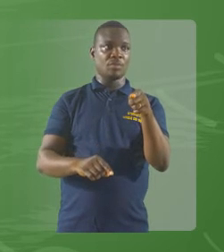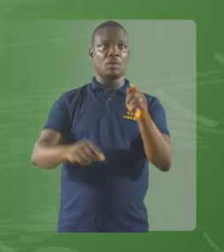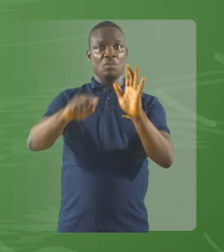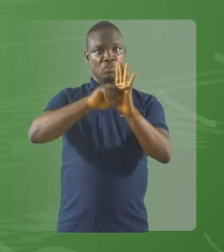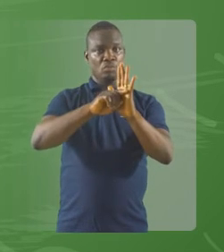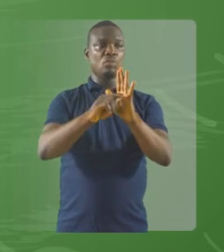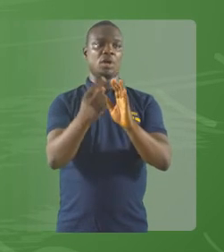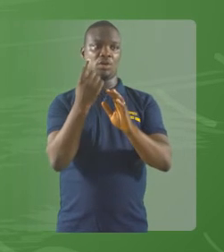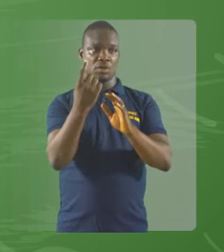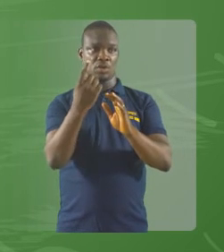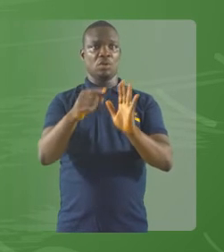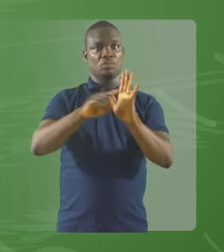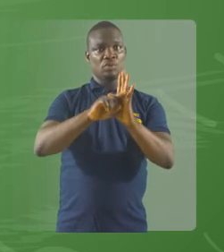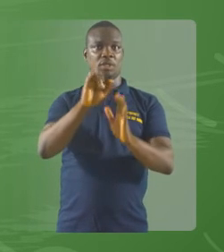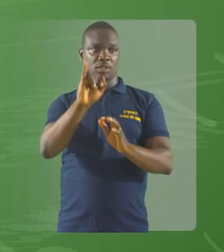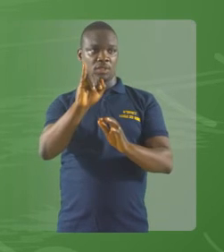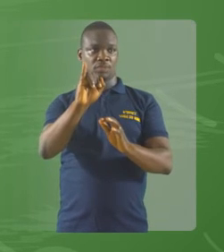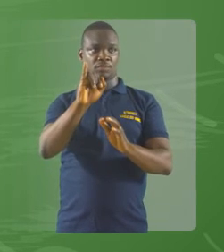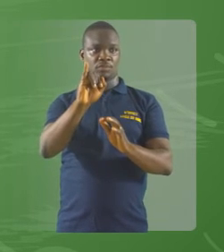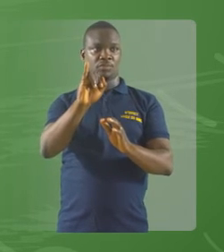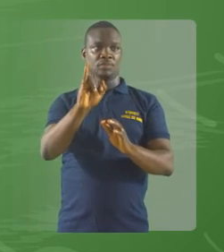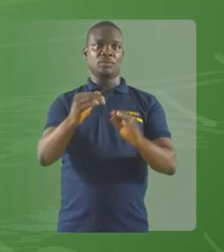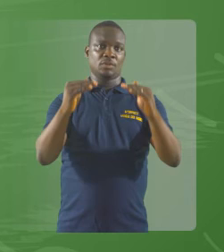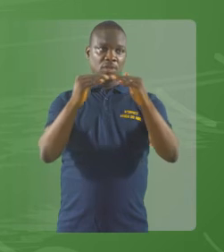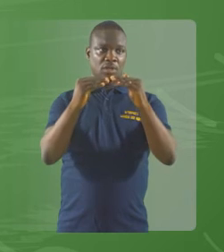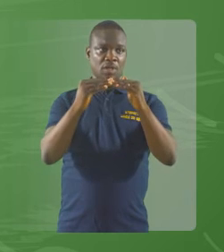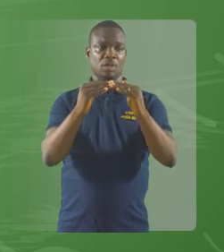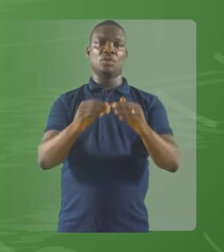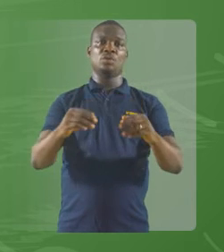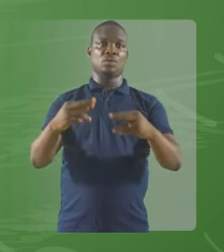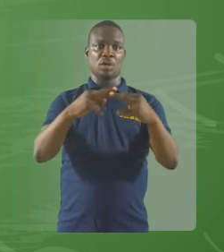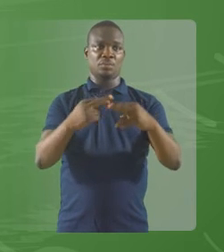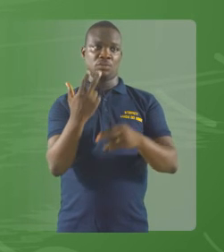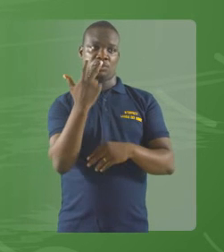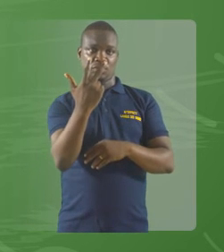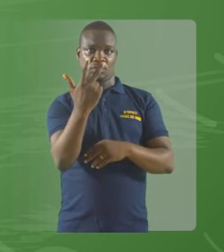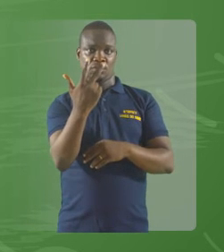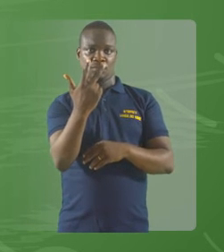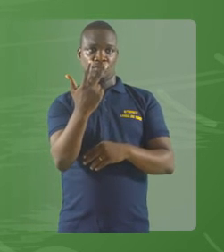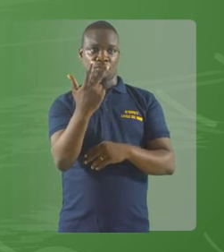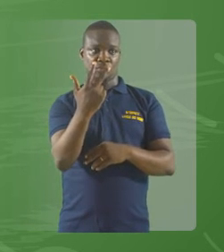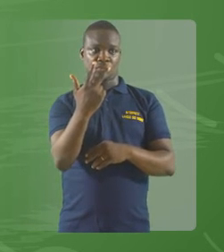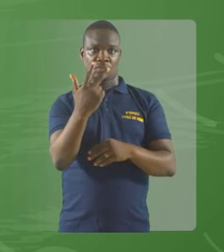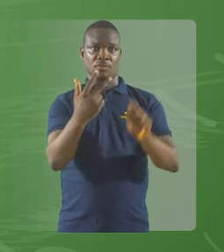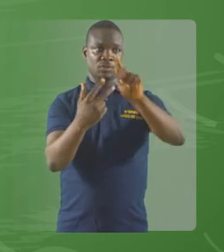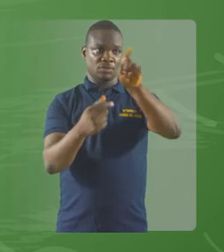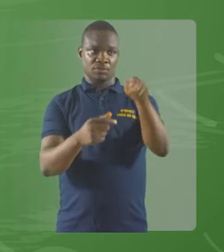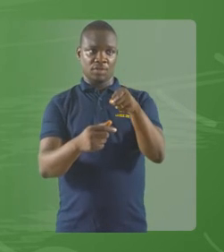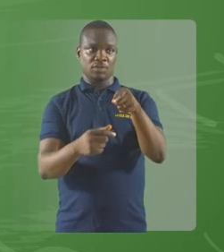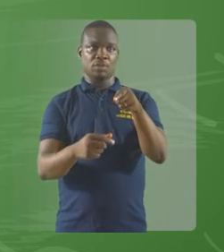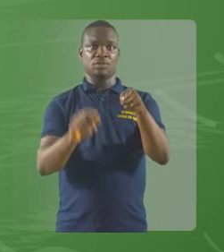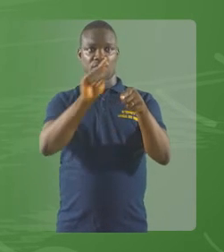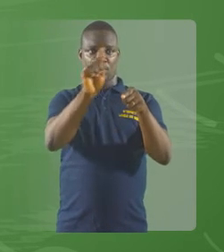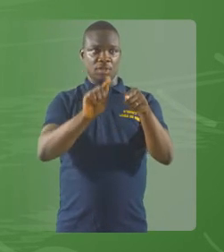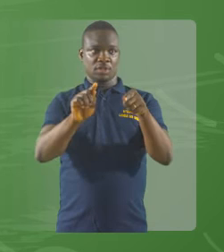l'affixe de oméga qui est moins 1 moins I égale au rapport 3 facteur de